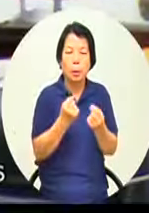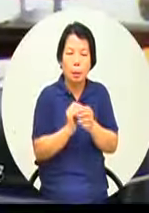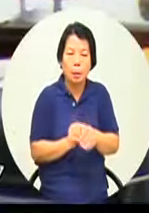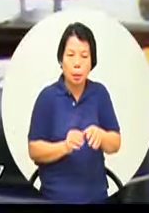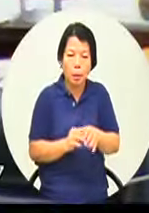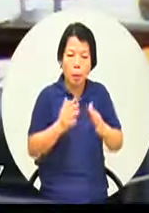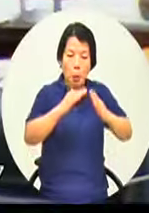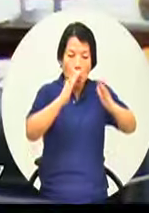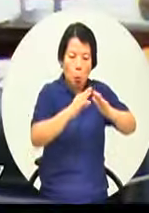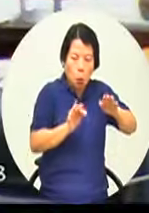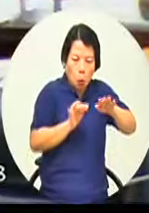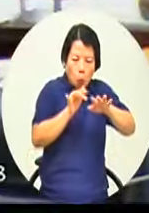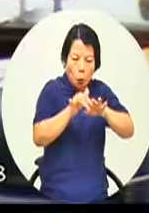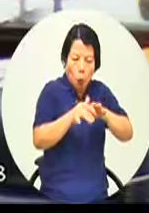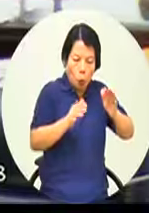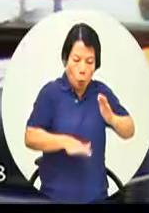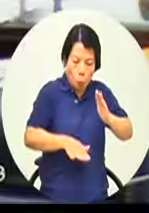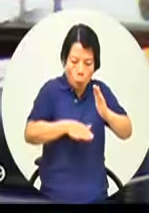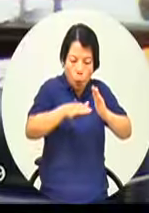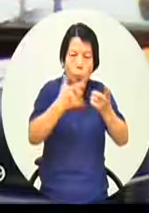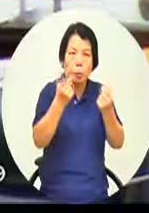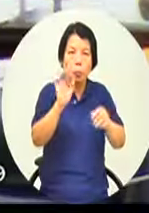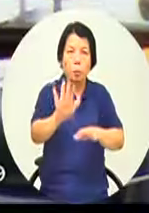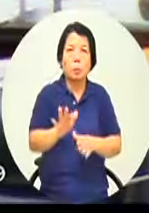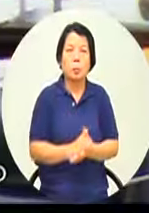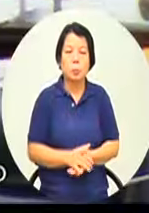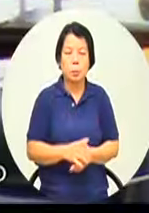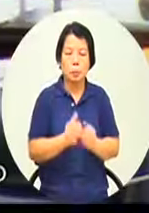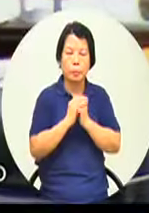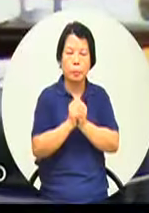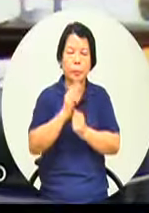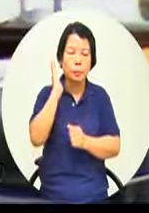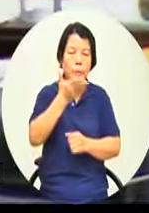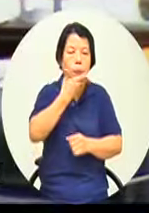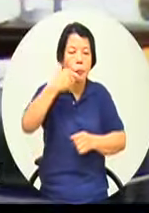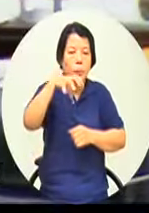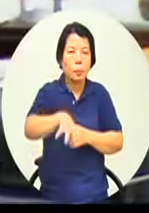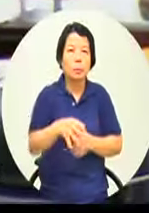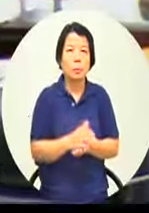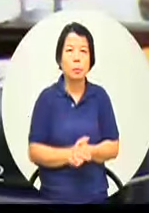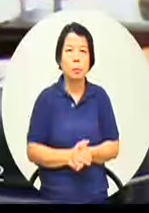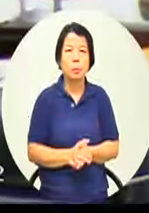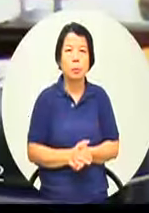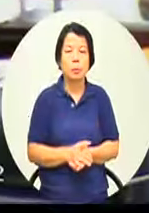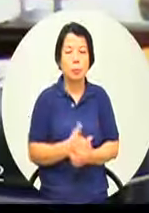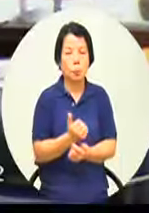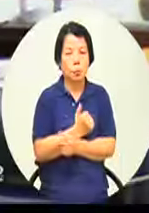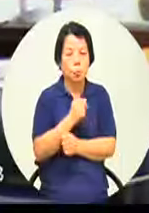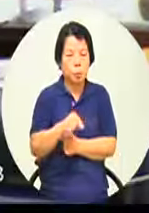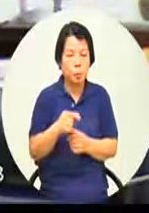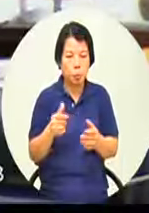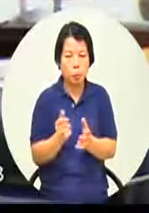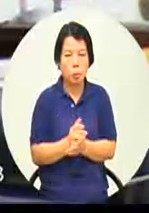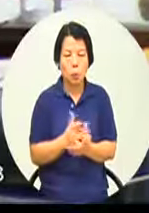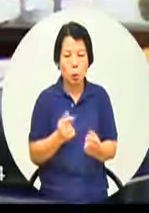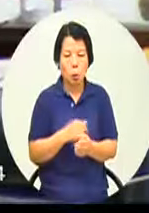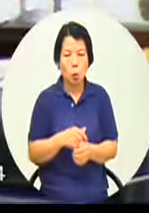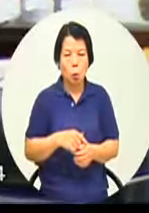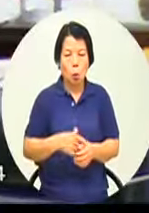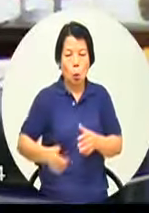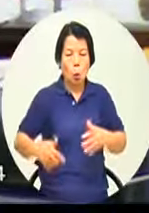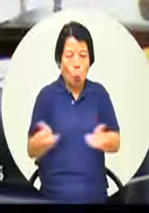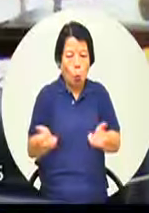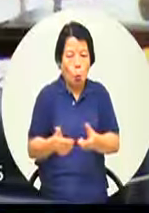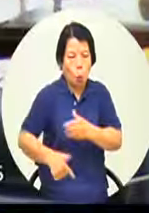入厝的现象，所以还是要拜托一下我们水利局这边再帮我们留意，那也相对的速度也稍微快一